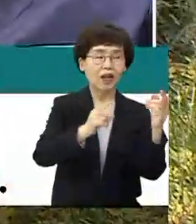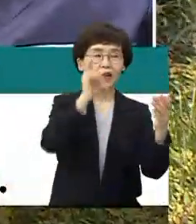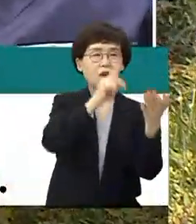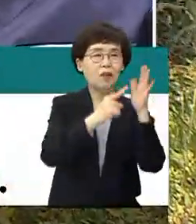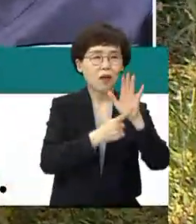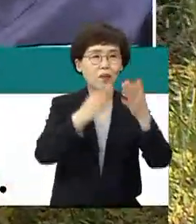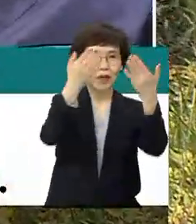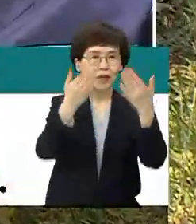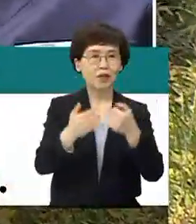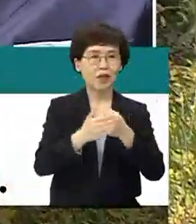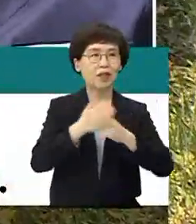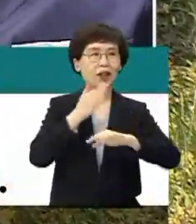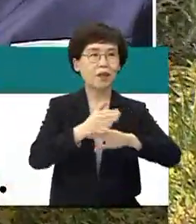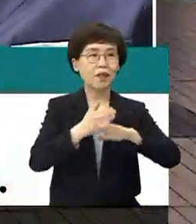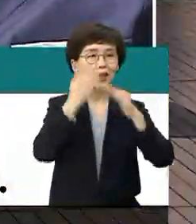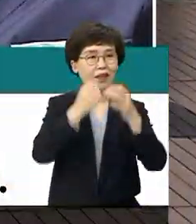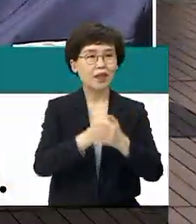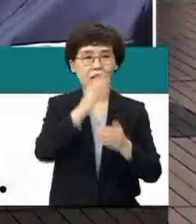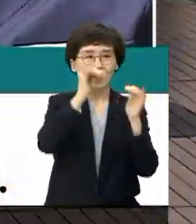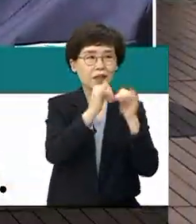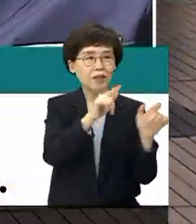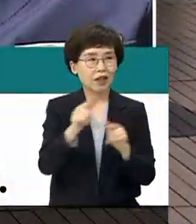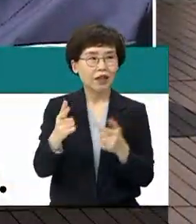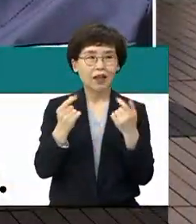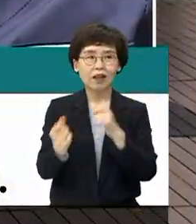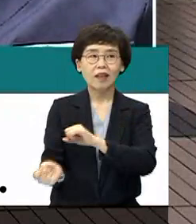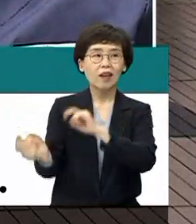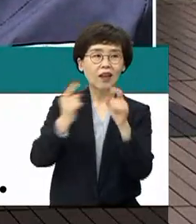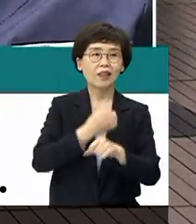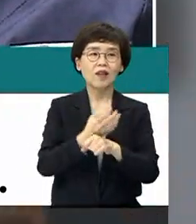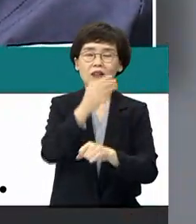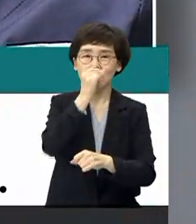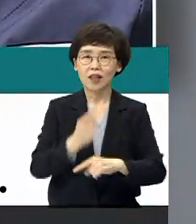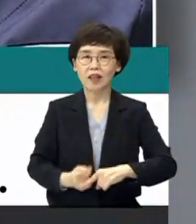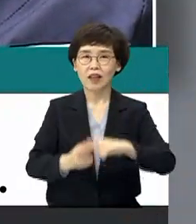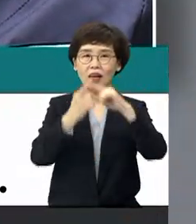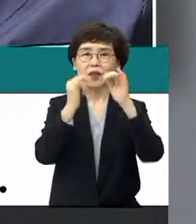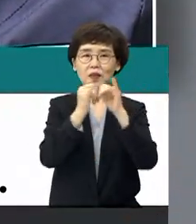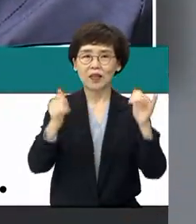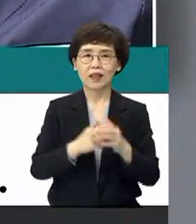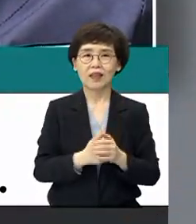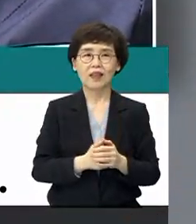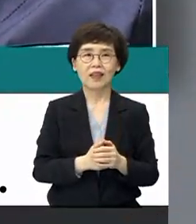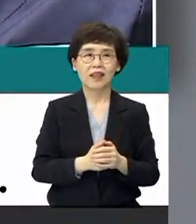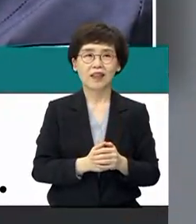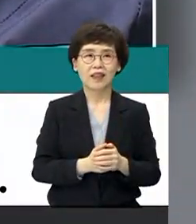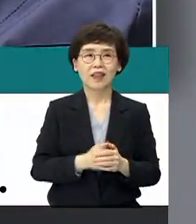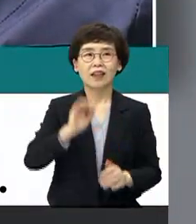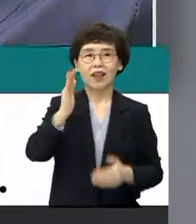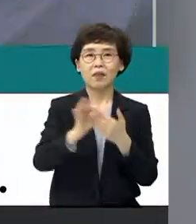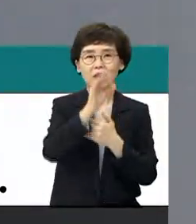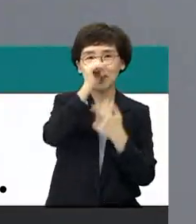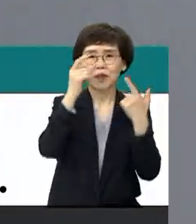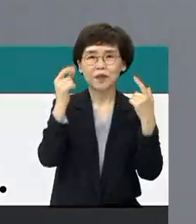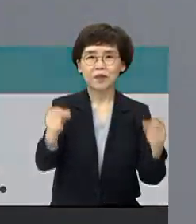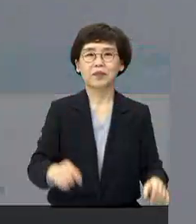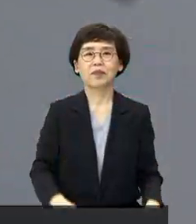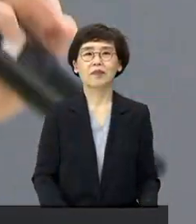주셔서 감사하고 환자분들에게 이런 힐링을 전달해 줄 수 있는 그런 간호사들이 되었으면